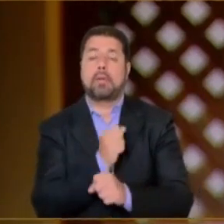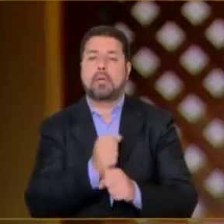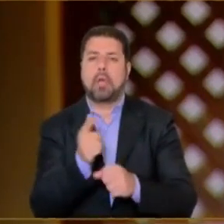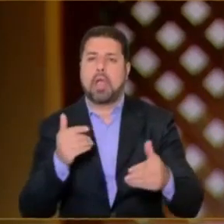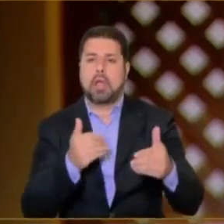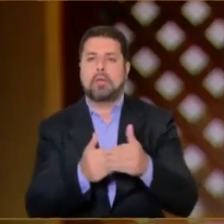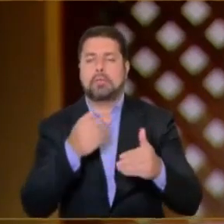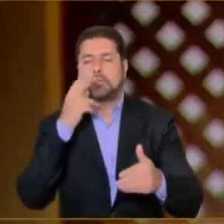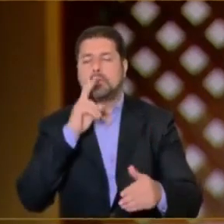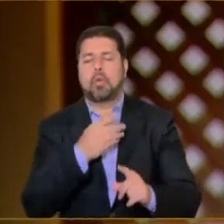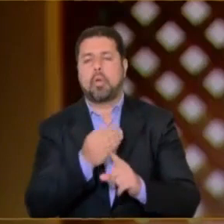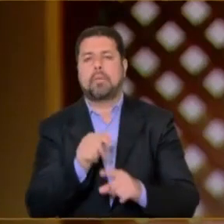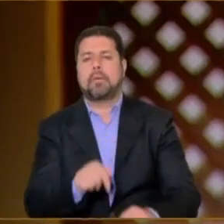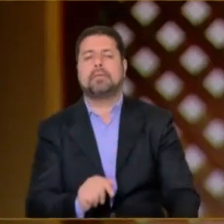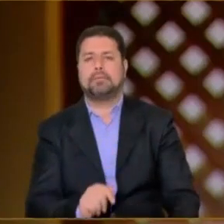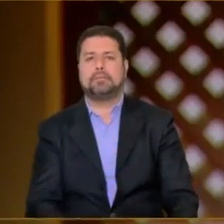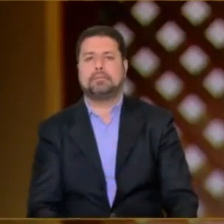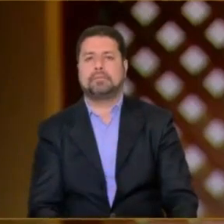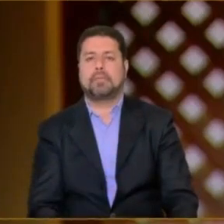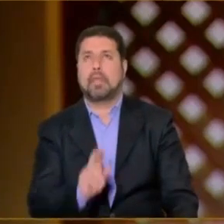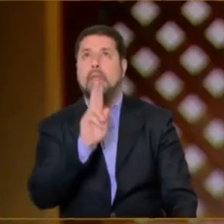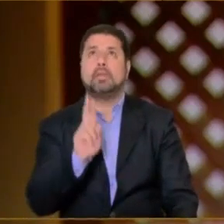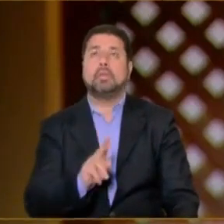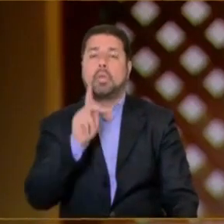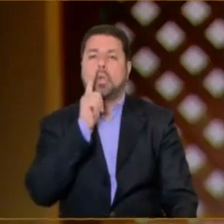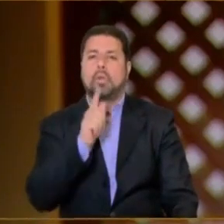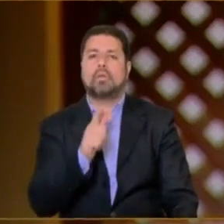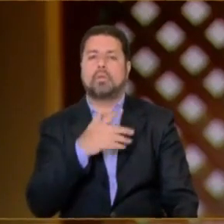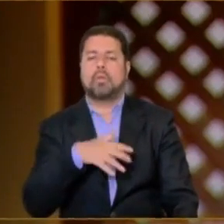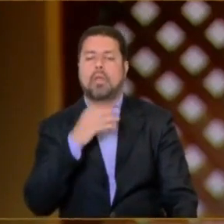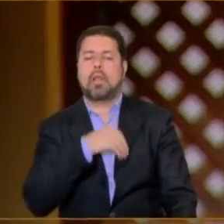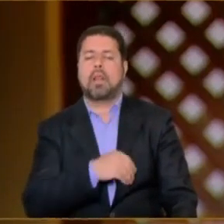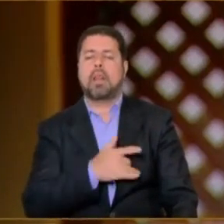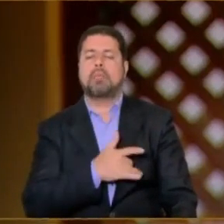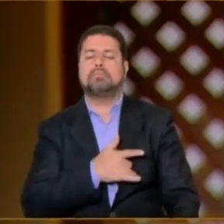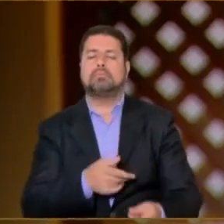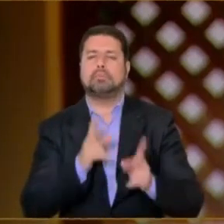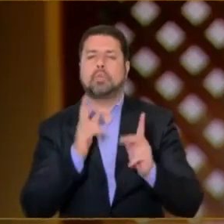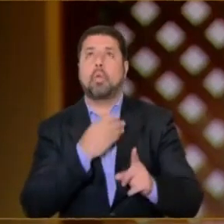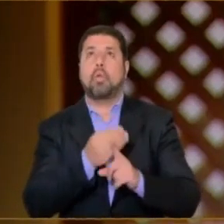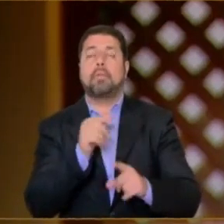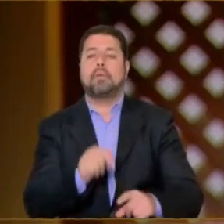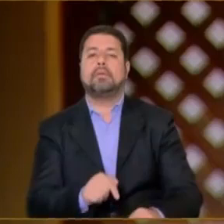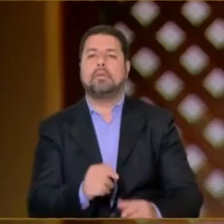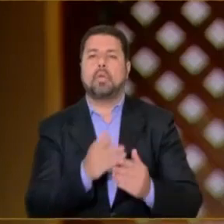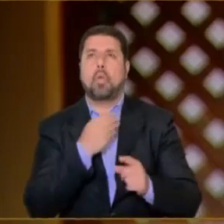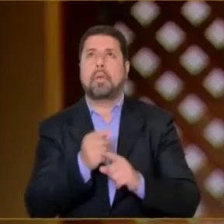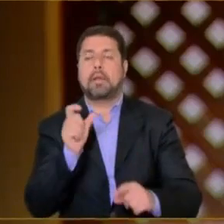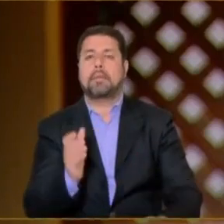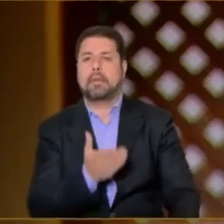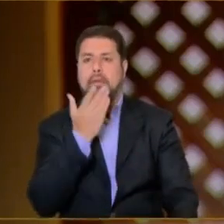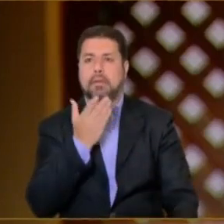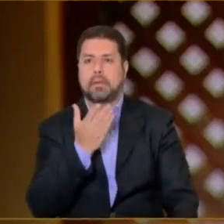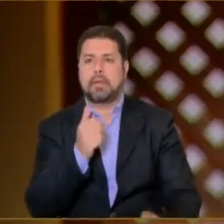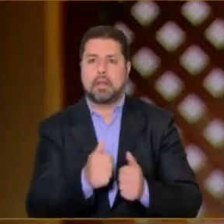يقربنا الى حبك ونسالك يا مولانا ان تملا قلوبنا بحبك وحب نبيك